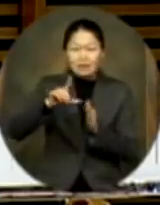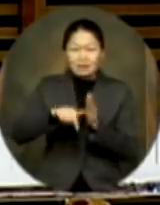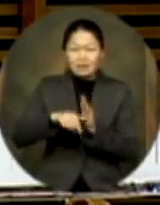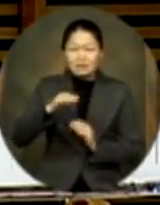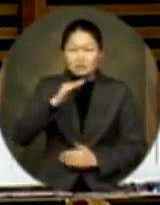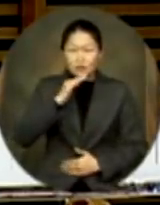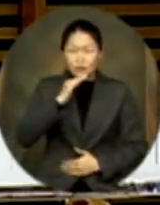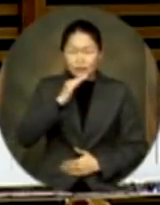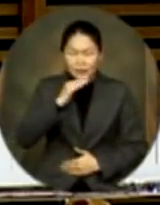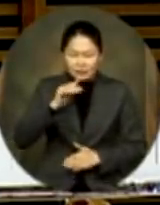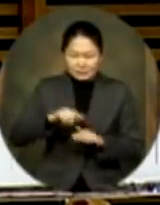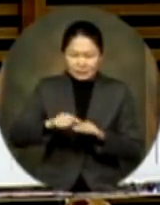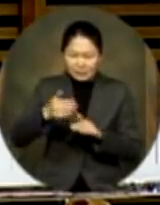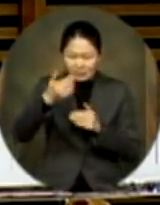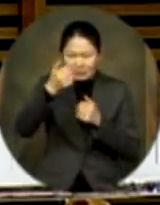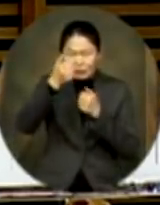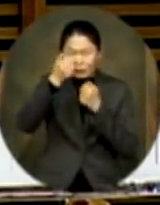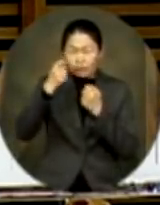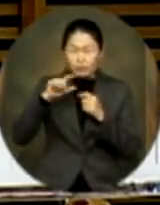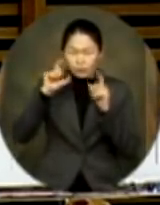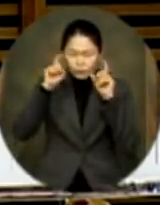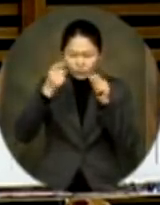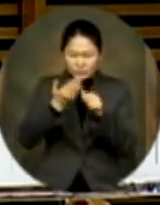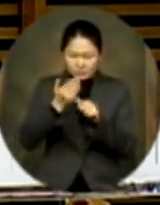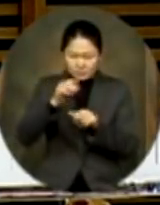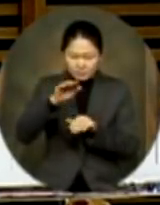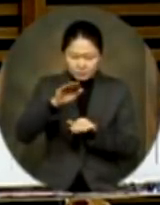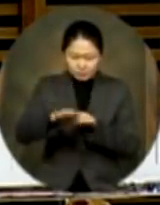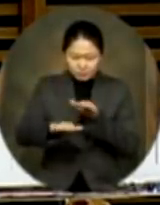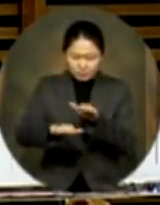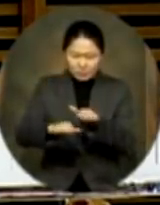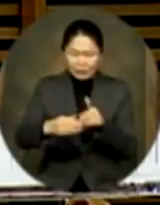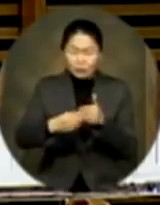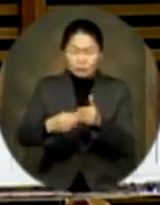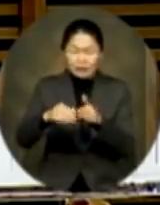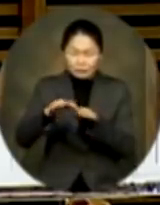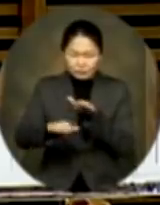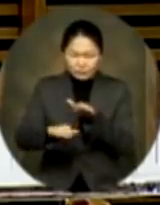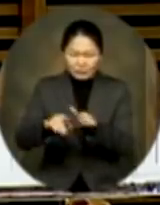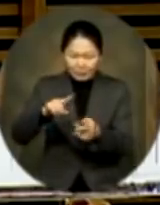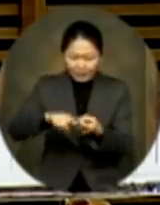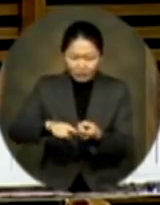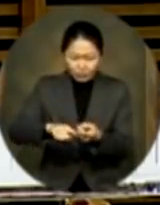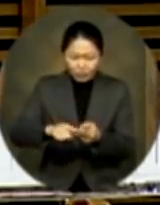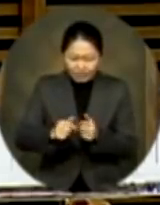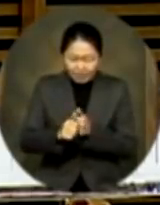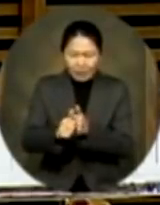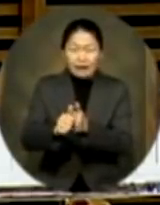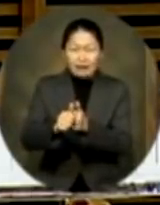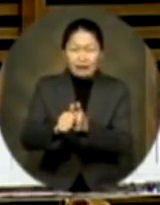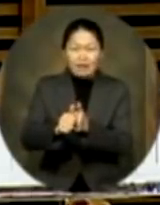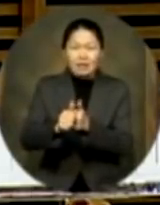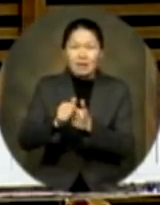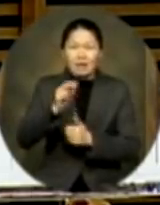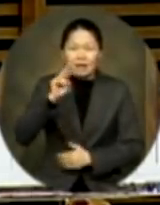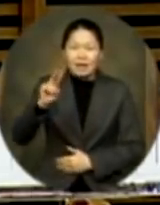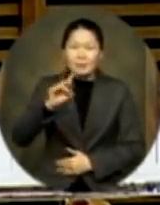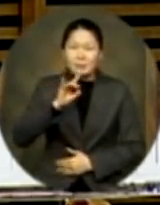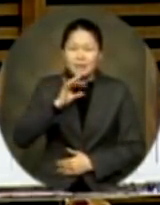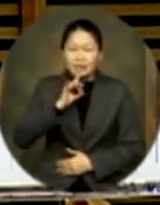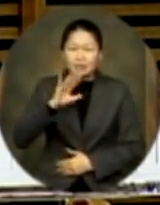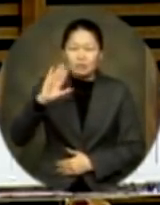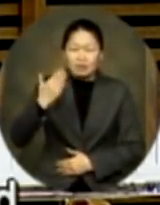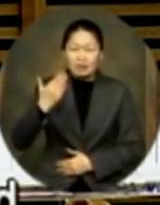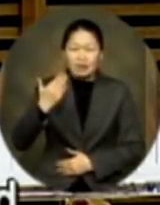심정으로 하나님의 뜻대로만 내가 살아야 한다 그만큼 우리가 사는 삶이 아 위기 고